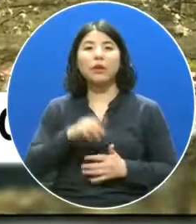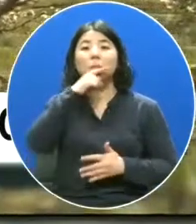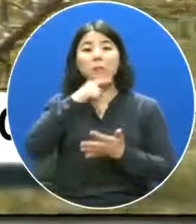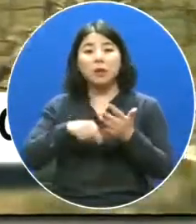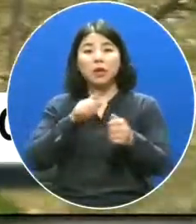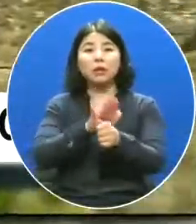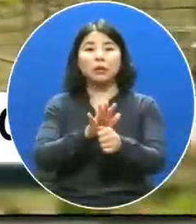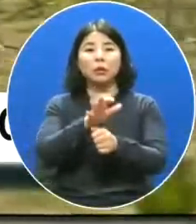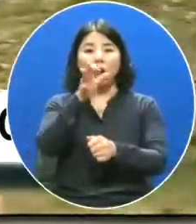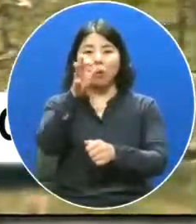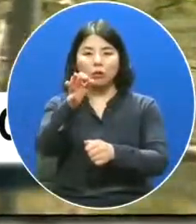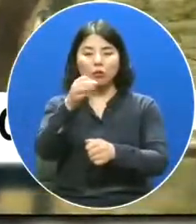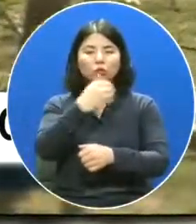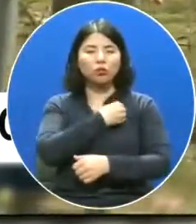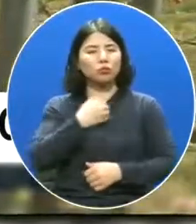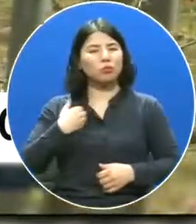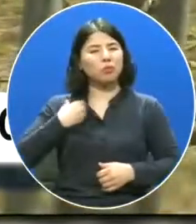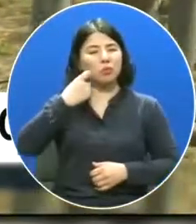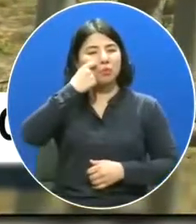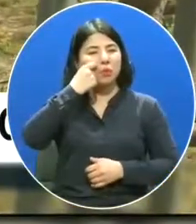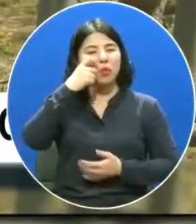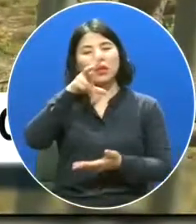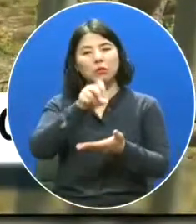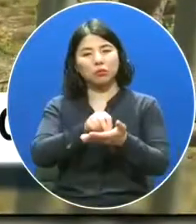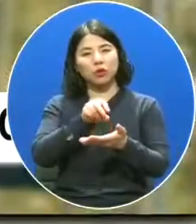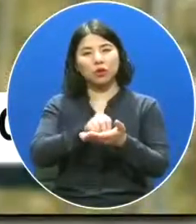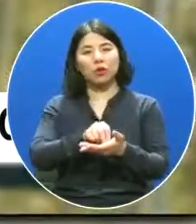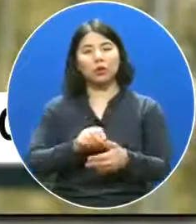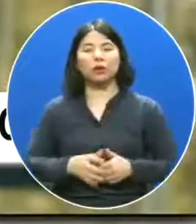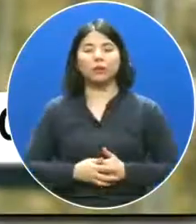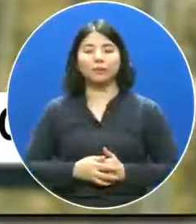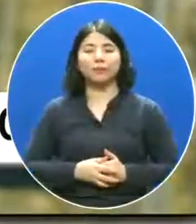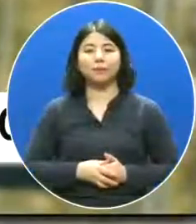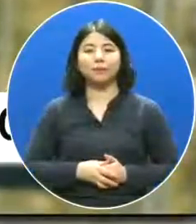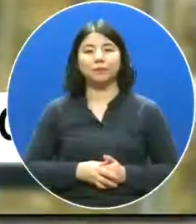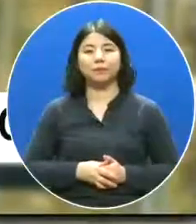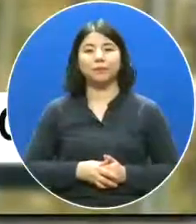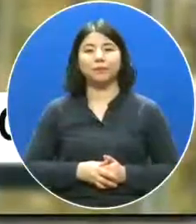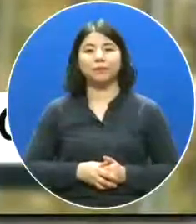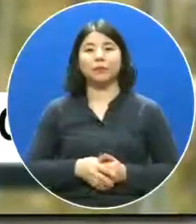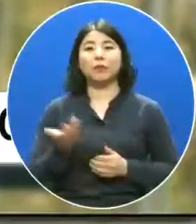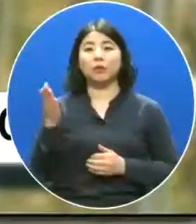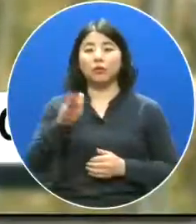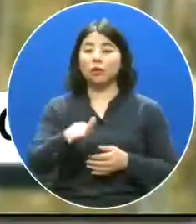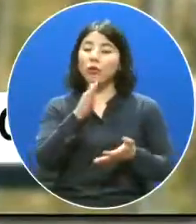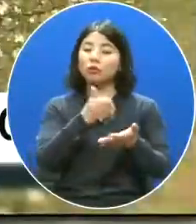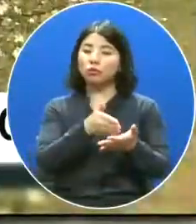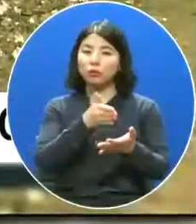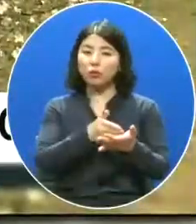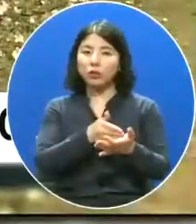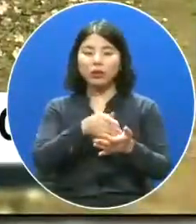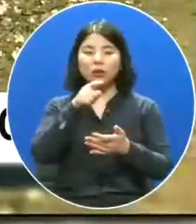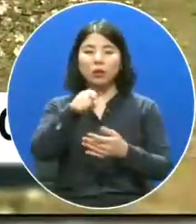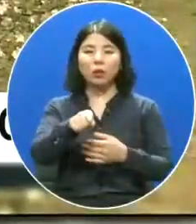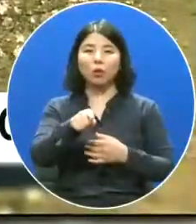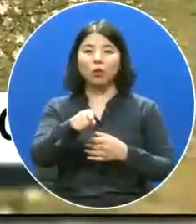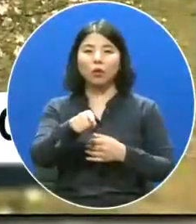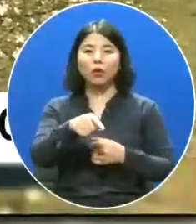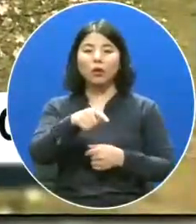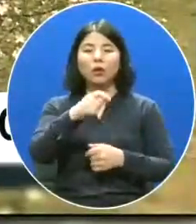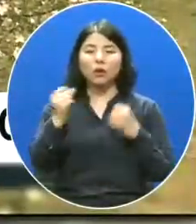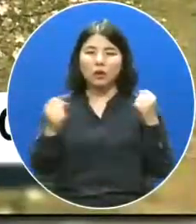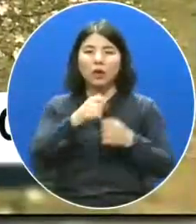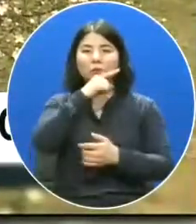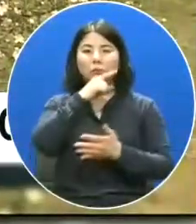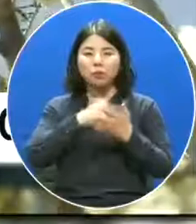피해 지원 규모가 충분하지 못하다는 문제점을 지적한 것입니다. 그런데 뉴스는 여기에 냉해